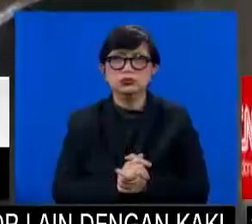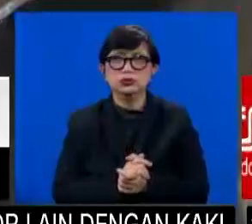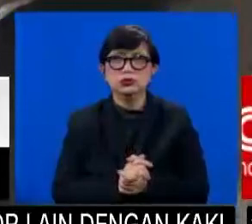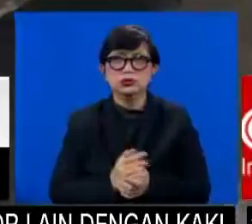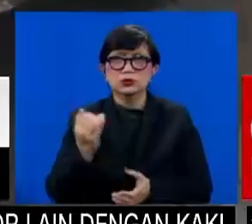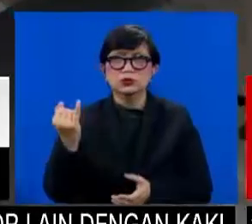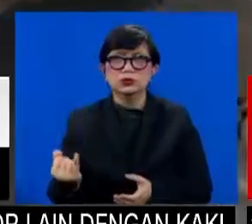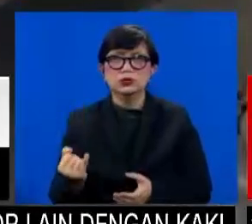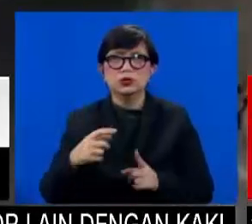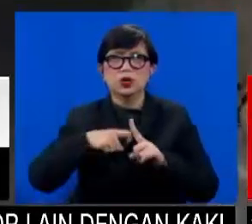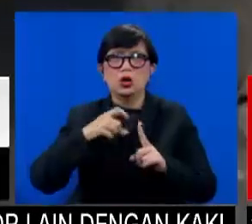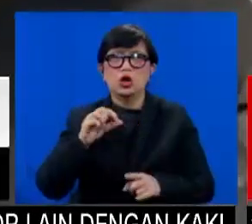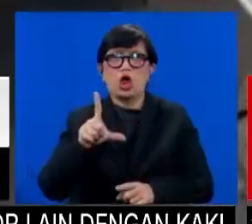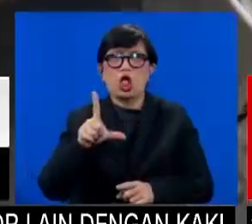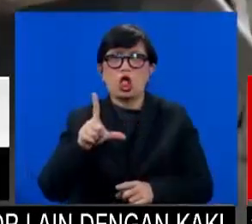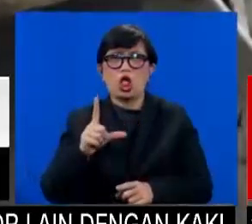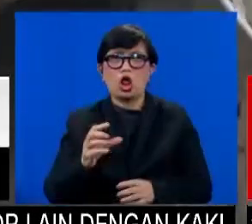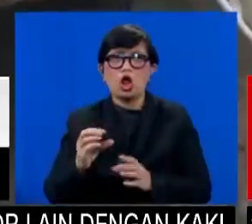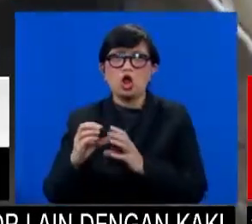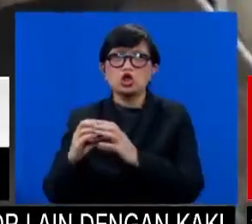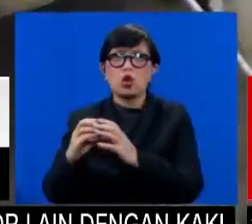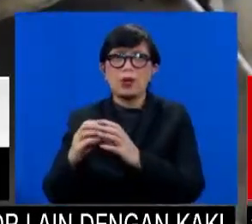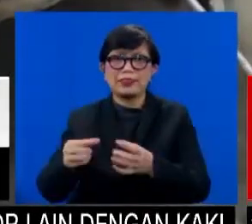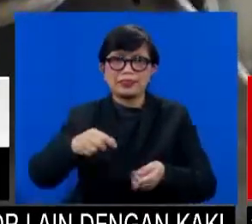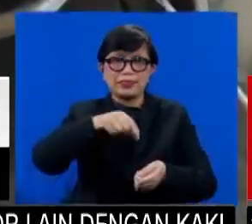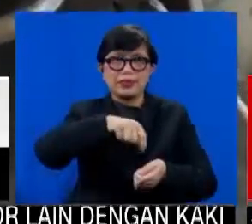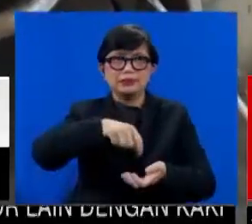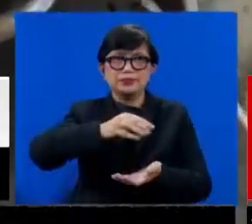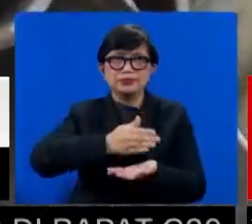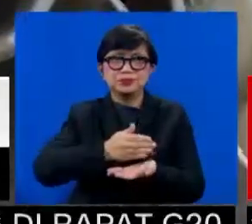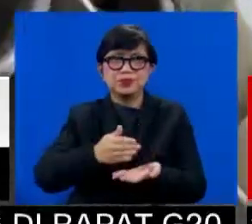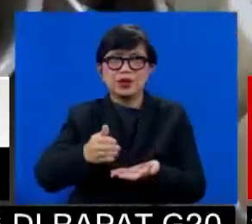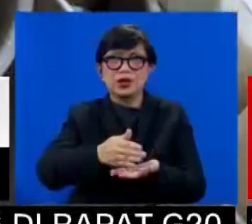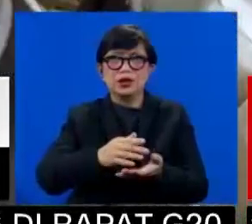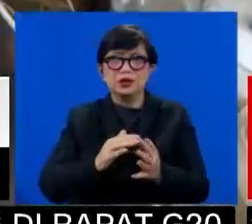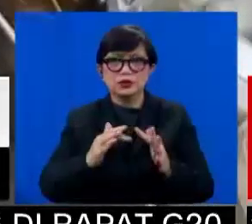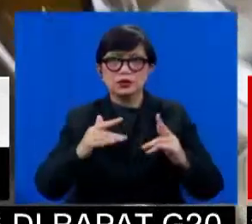Terakhir, tambahkan kol dan juga tomat segar. Dan sebagai pelengkap, tambahkan kuah gulai